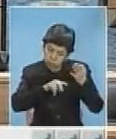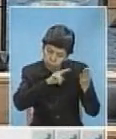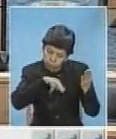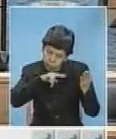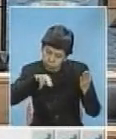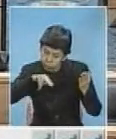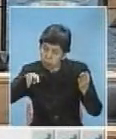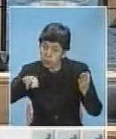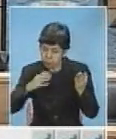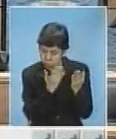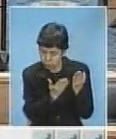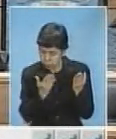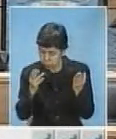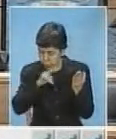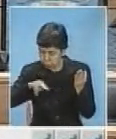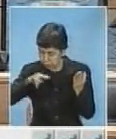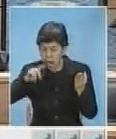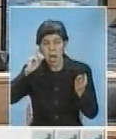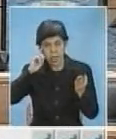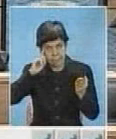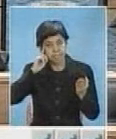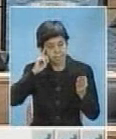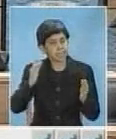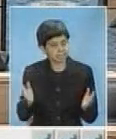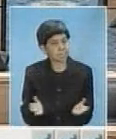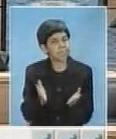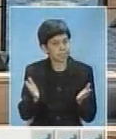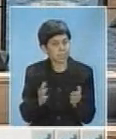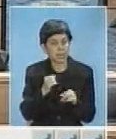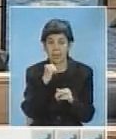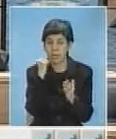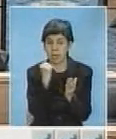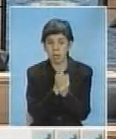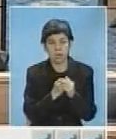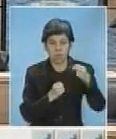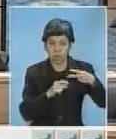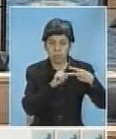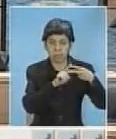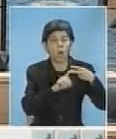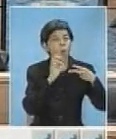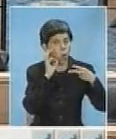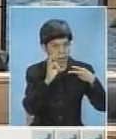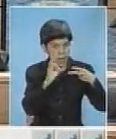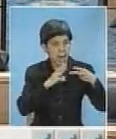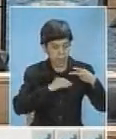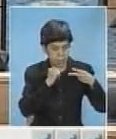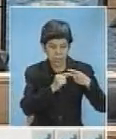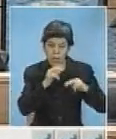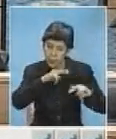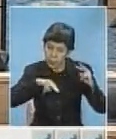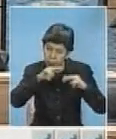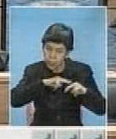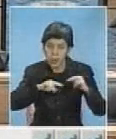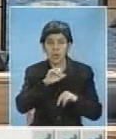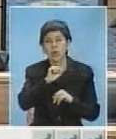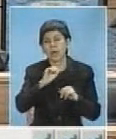ดและเราก็ได้เห็นด้วยสนับสนุนการตราพระราชกำหนด2ฉบับโดยรัฐบาลและก็ได้มีการพิจารณาในส